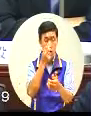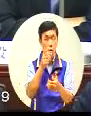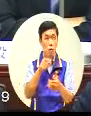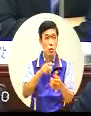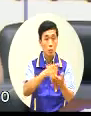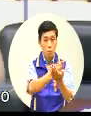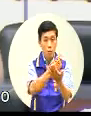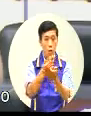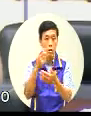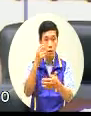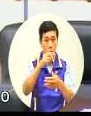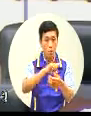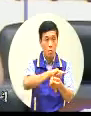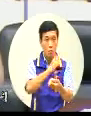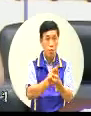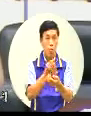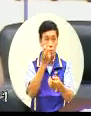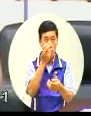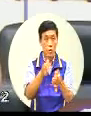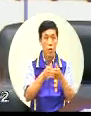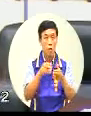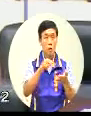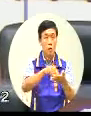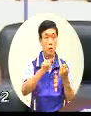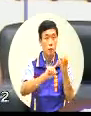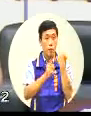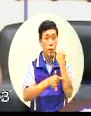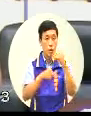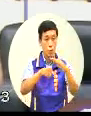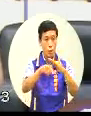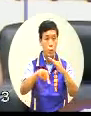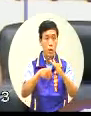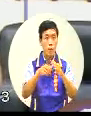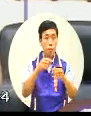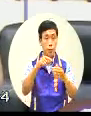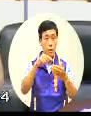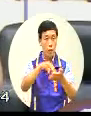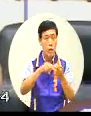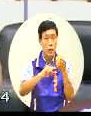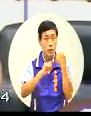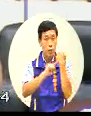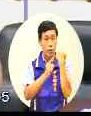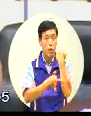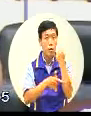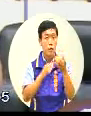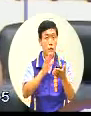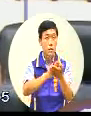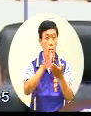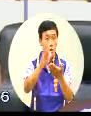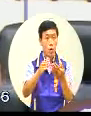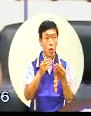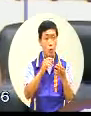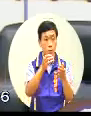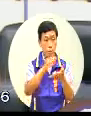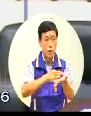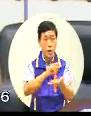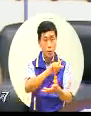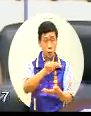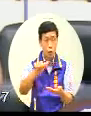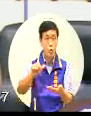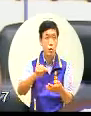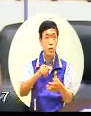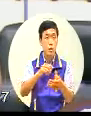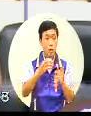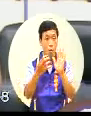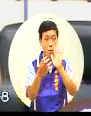现在是不是也在立法院在立法说未来产品都要标示它的来源？ 对，所以七月一号开始 那食品